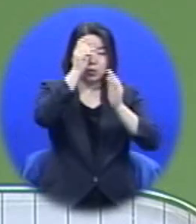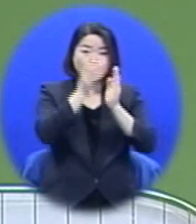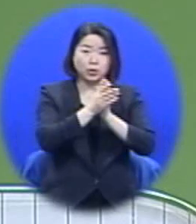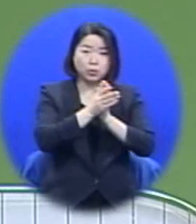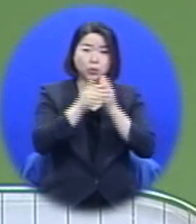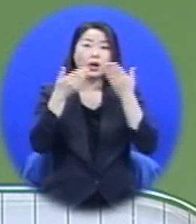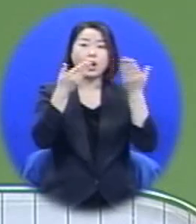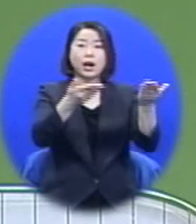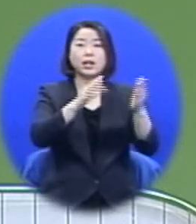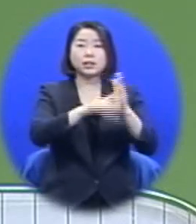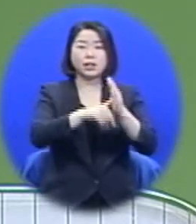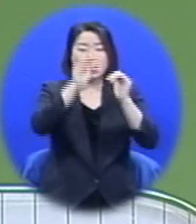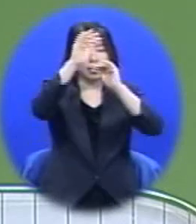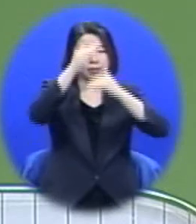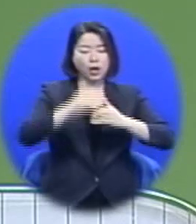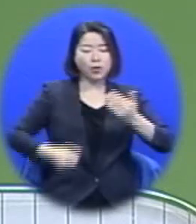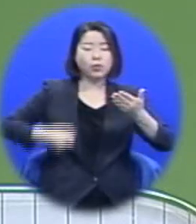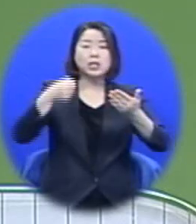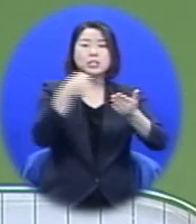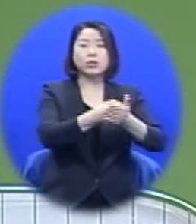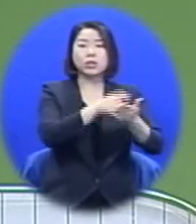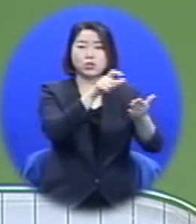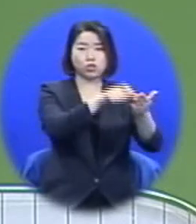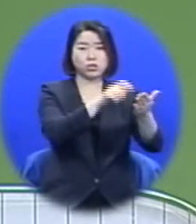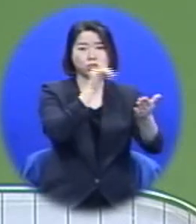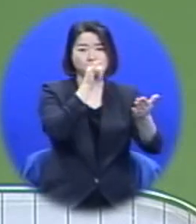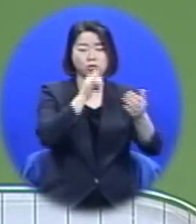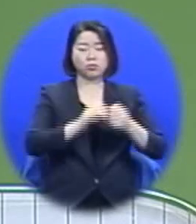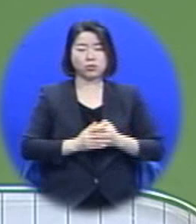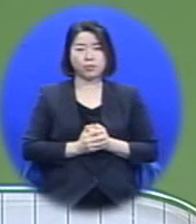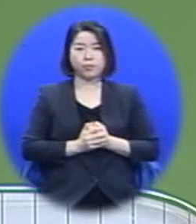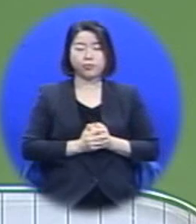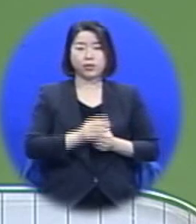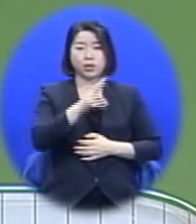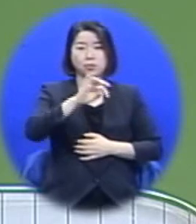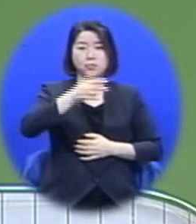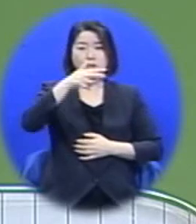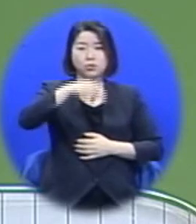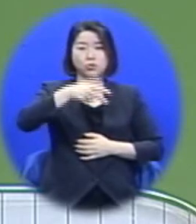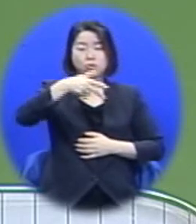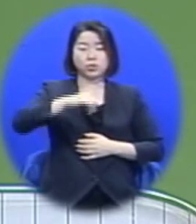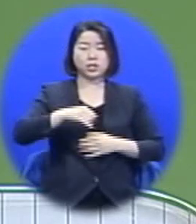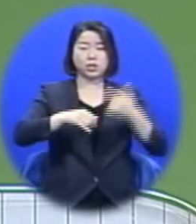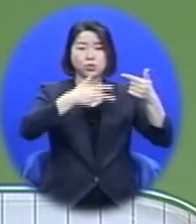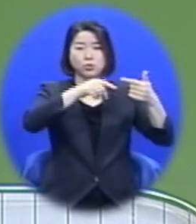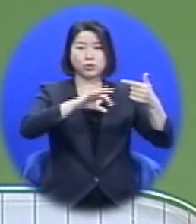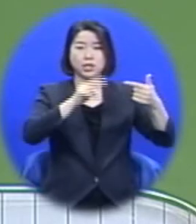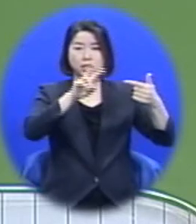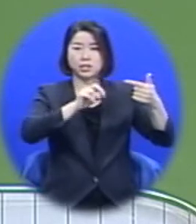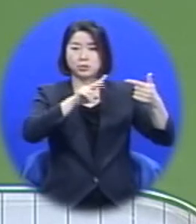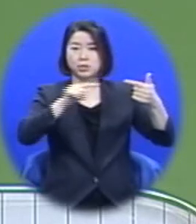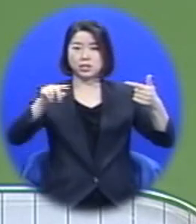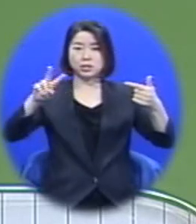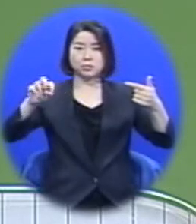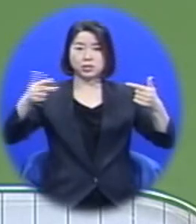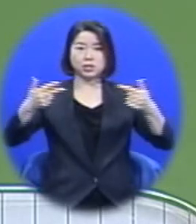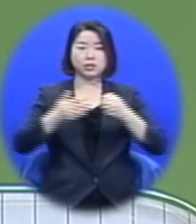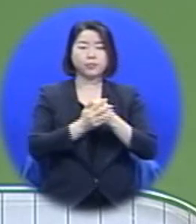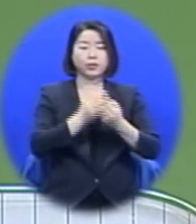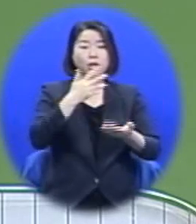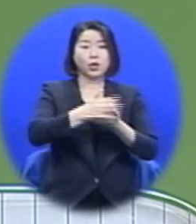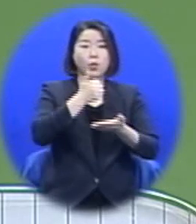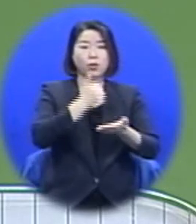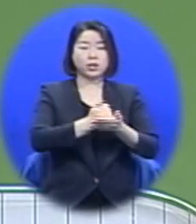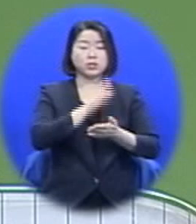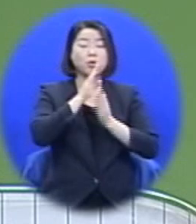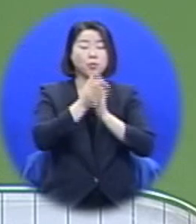내용으로 기도하라고 아주 정해 주신 말씀이 나옵니다 민수기 6장 22절 부터 27 절입니다 여호와께서 모세에게